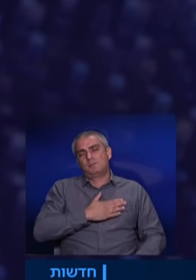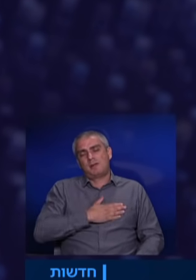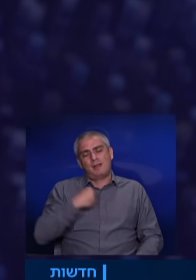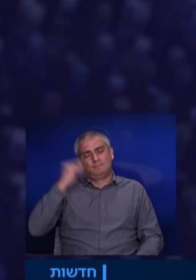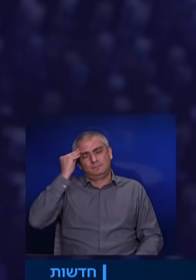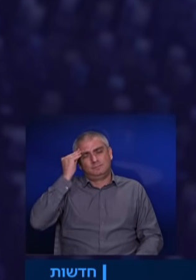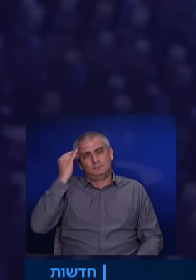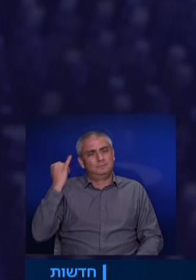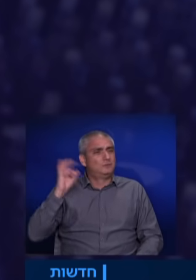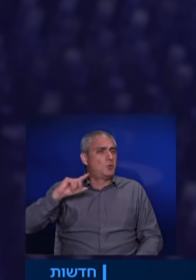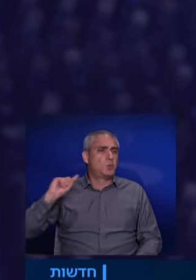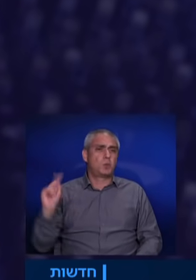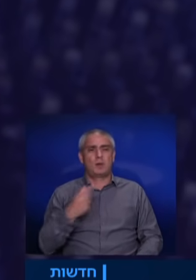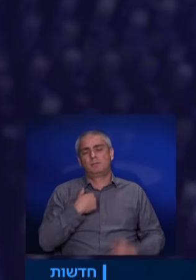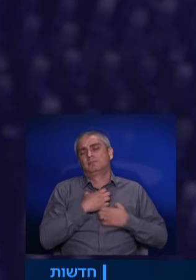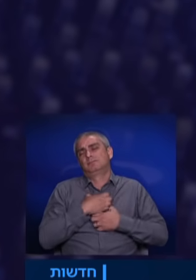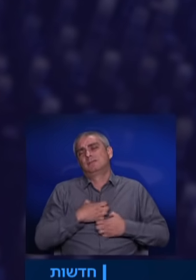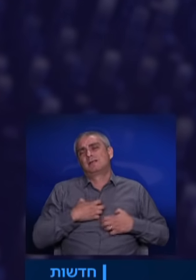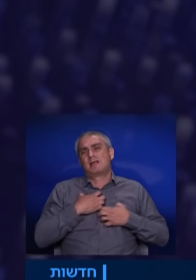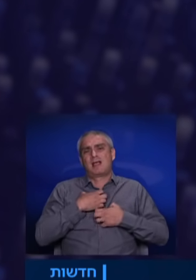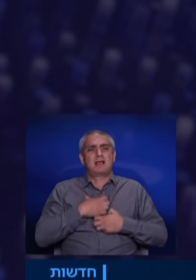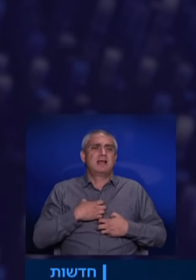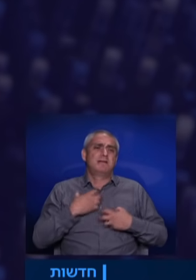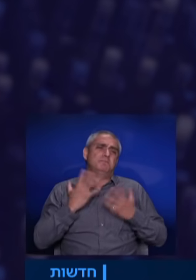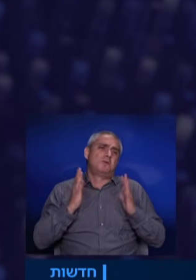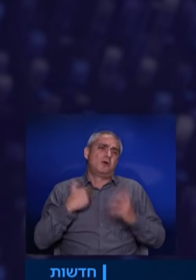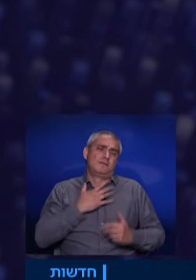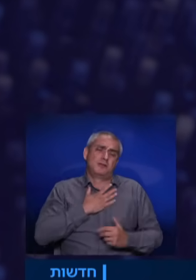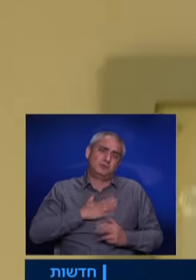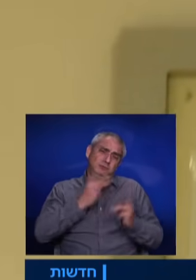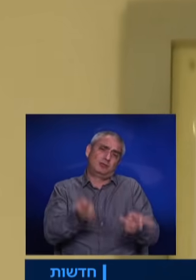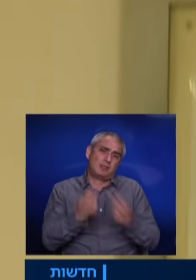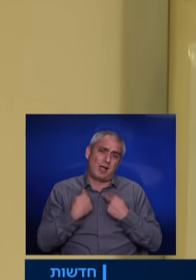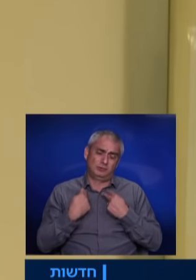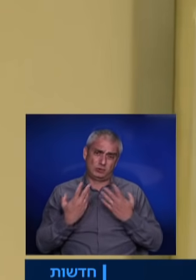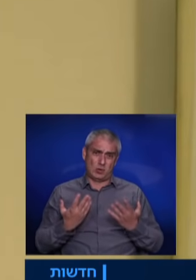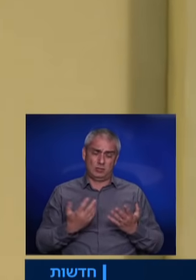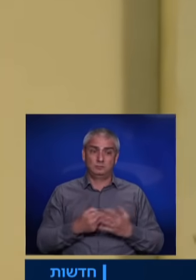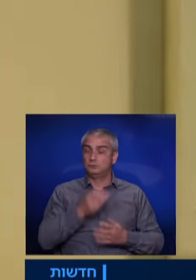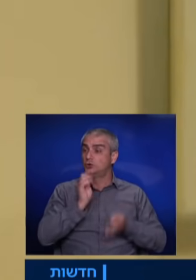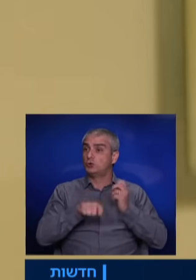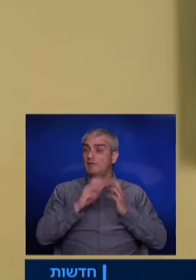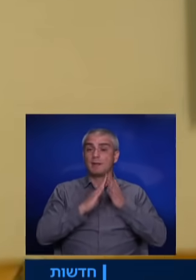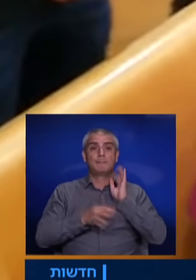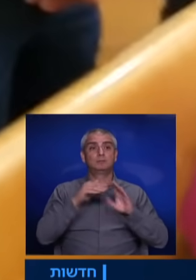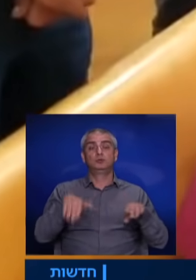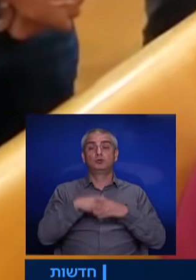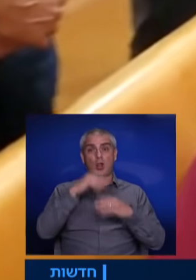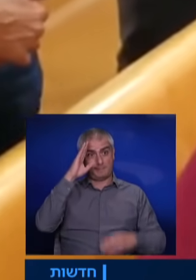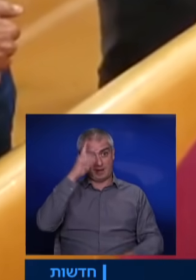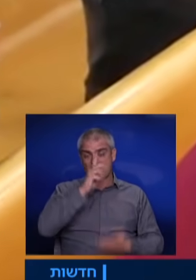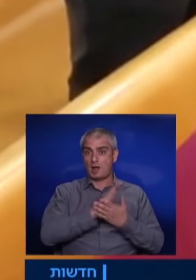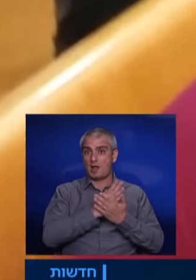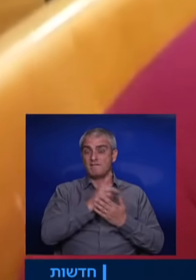ושל כולם, ואנחנו מתגעגעים אליה ורוצים שהיא תחזור. שופטת בית משפט השלום בחיפה קבע היום